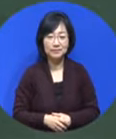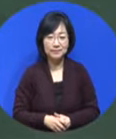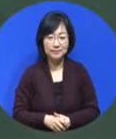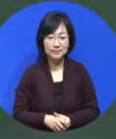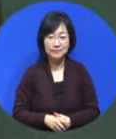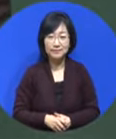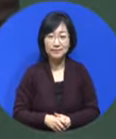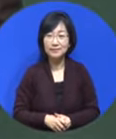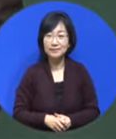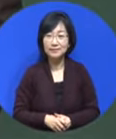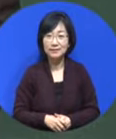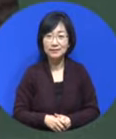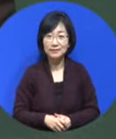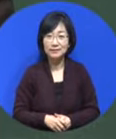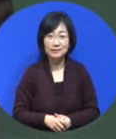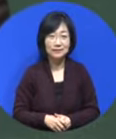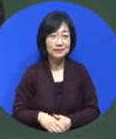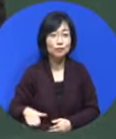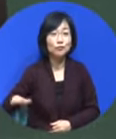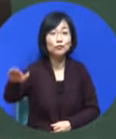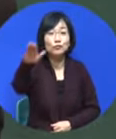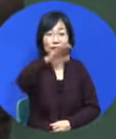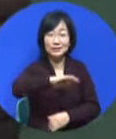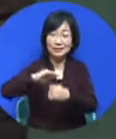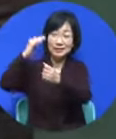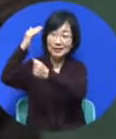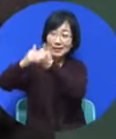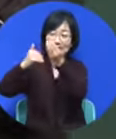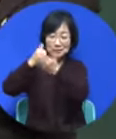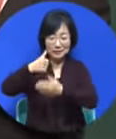필요없 하나의 사람인데 상살